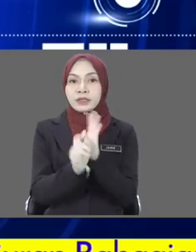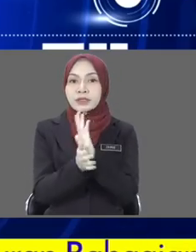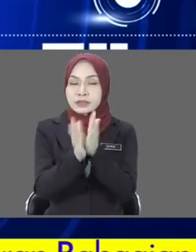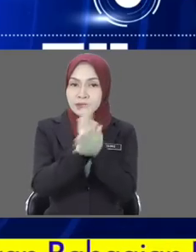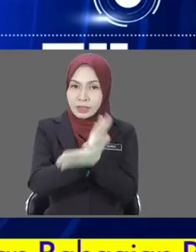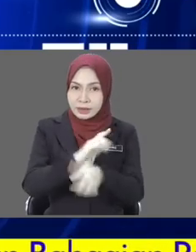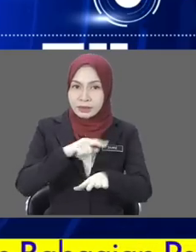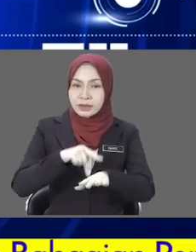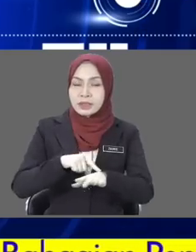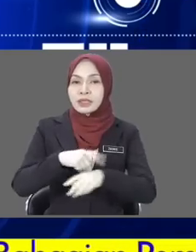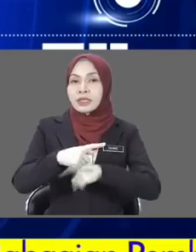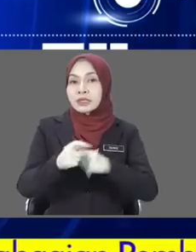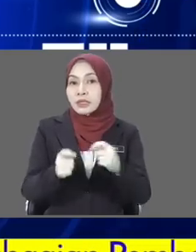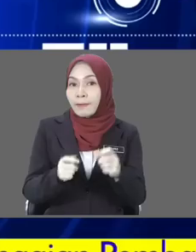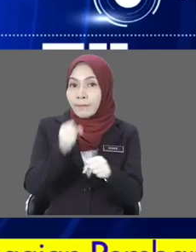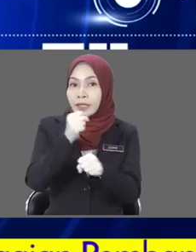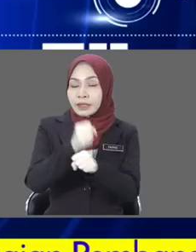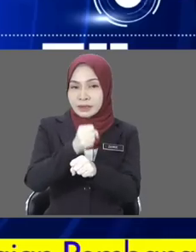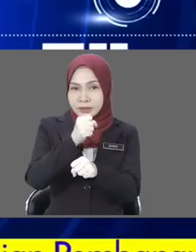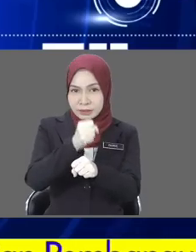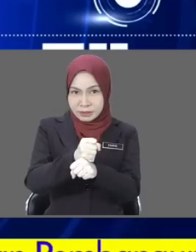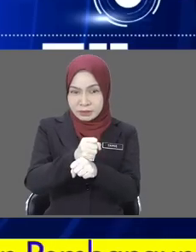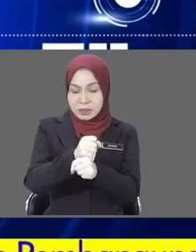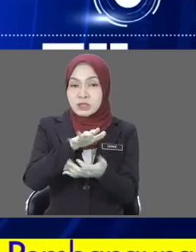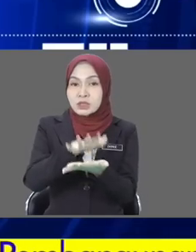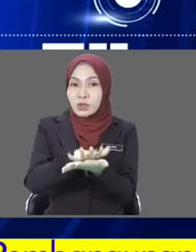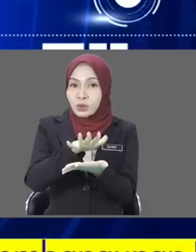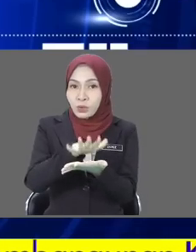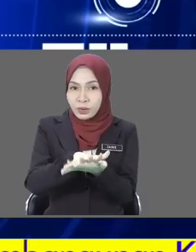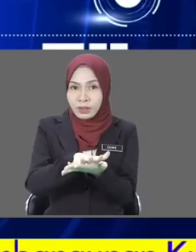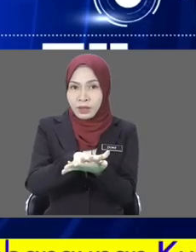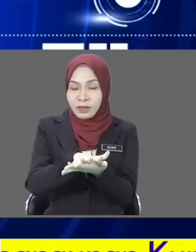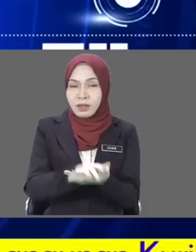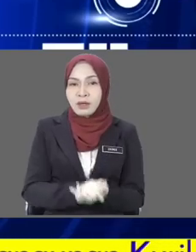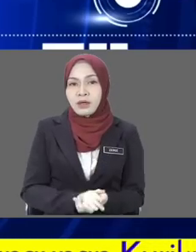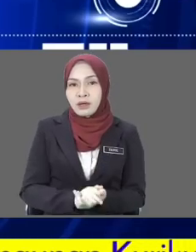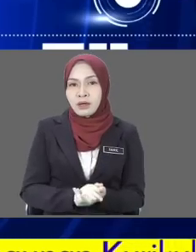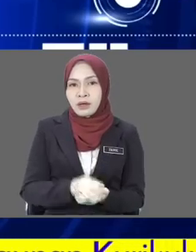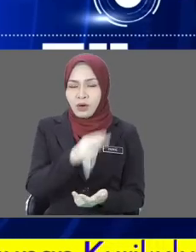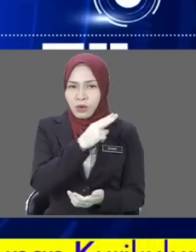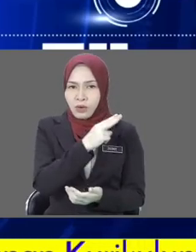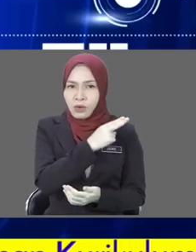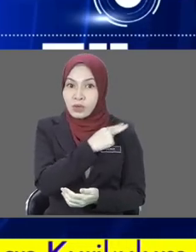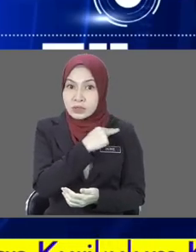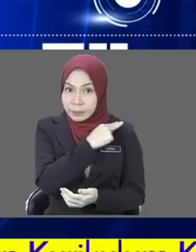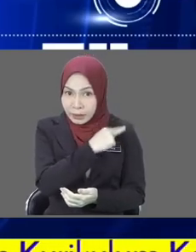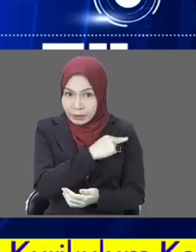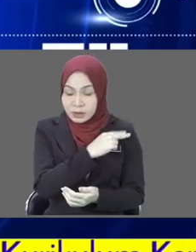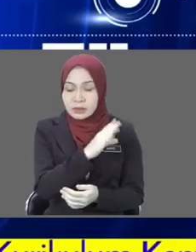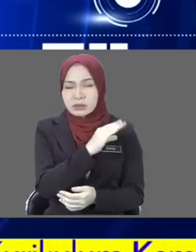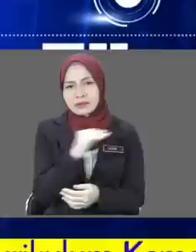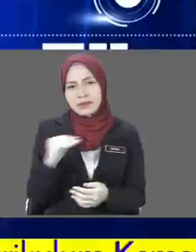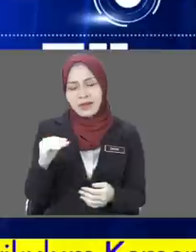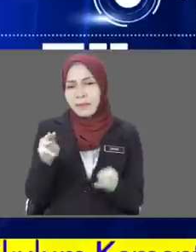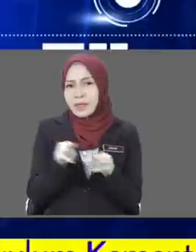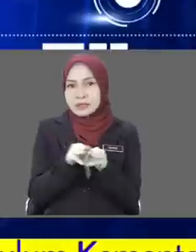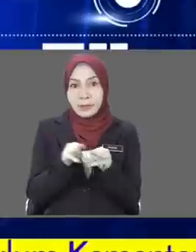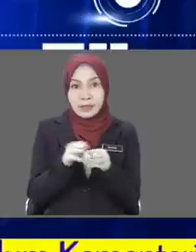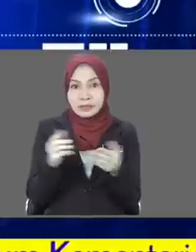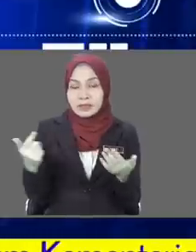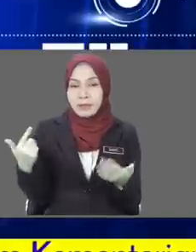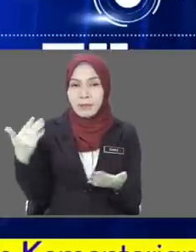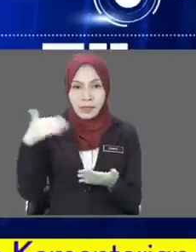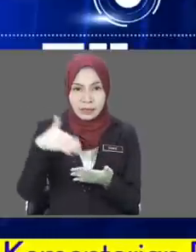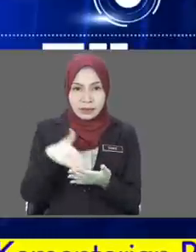awam tempat kerja di taska Tadika hospital dan sebagainya Selain itu